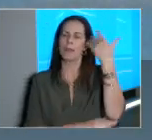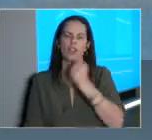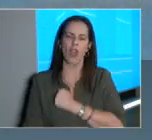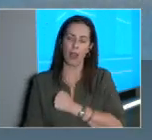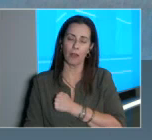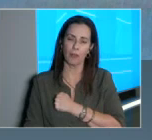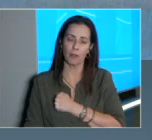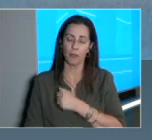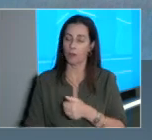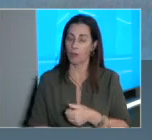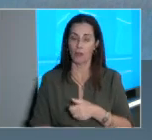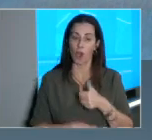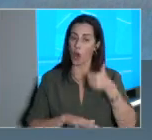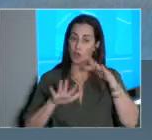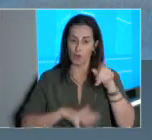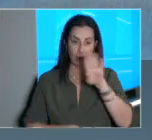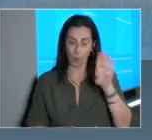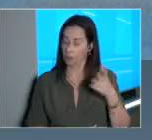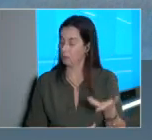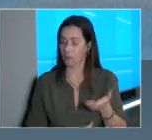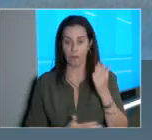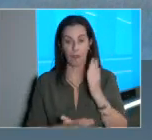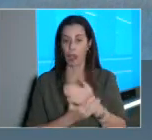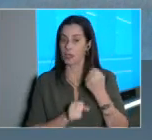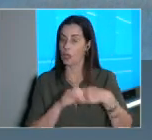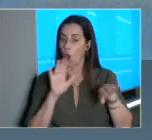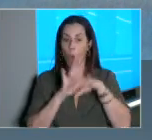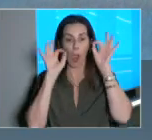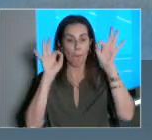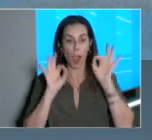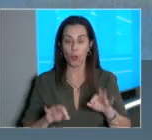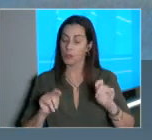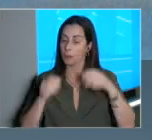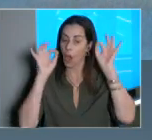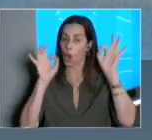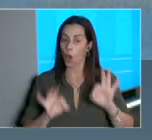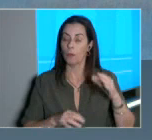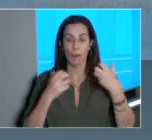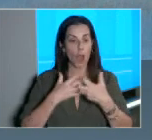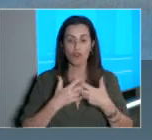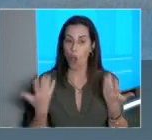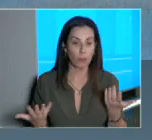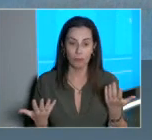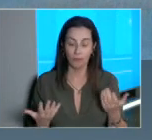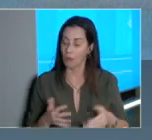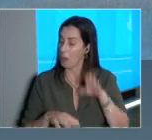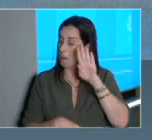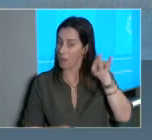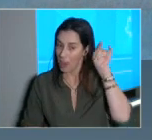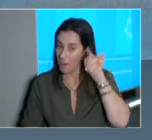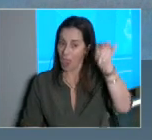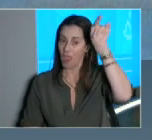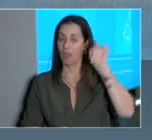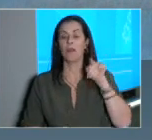דת. ראש הממשלה הזה העביר את חוק המרכולים שסגר מרכולים באשדוד. ראש